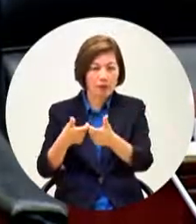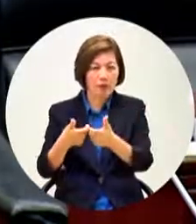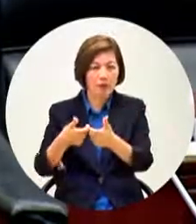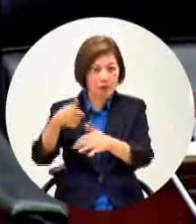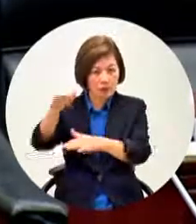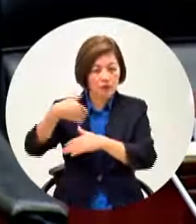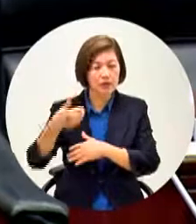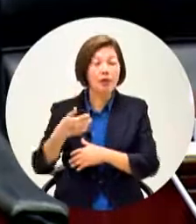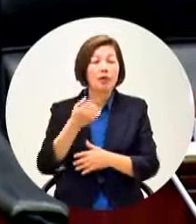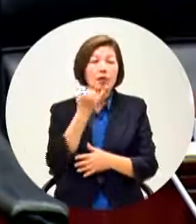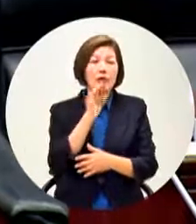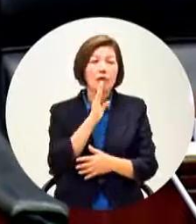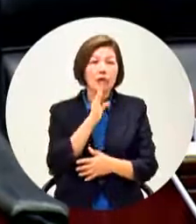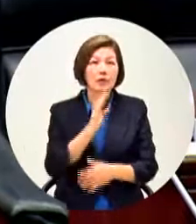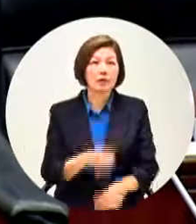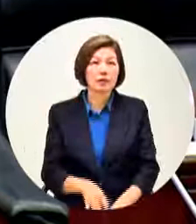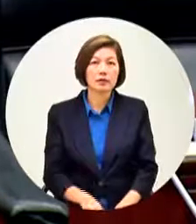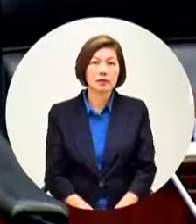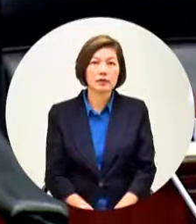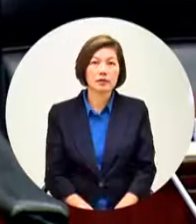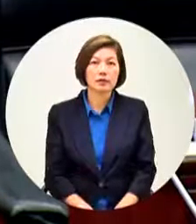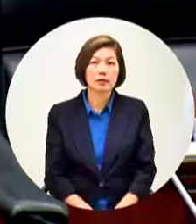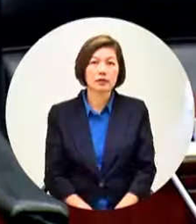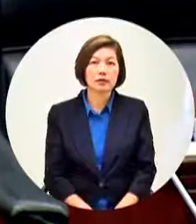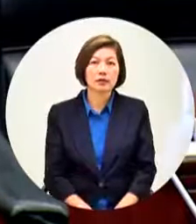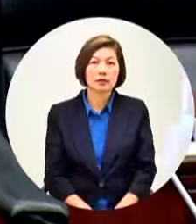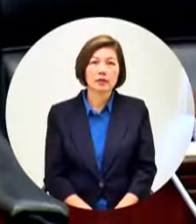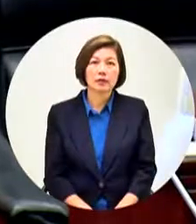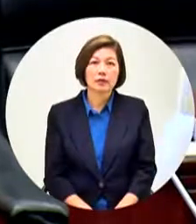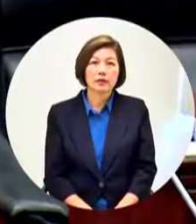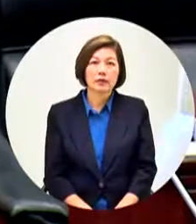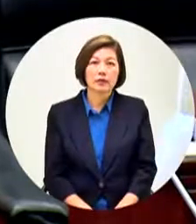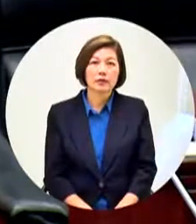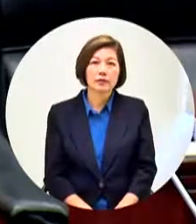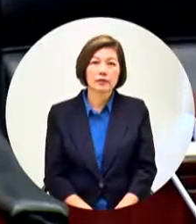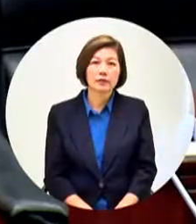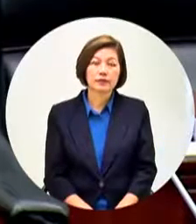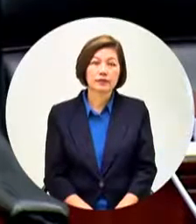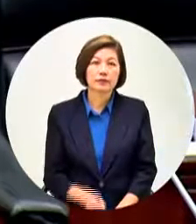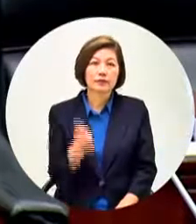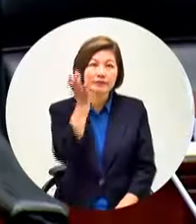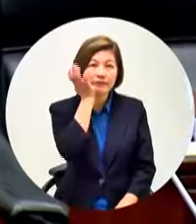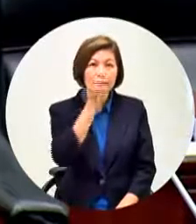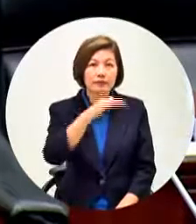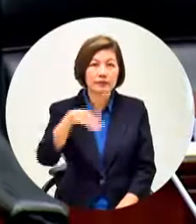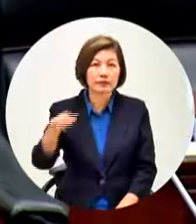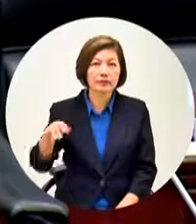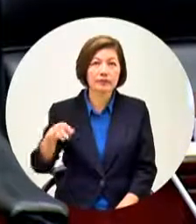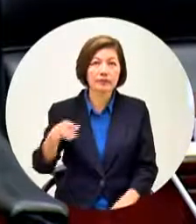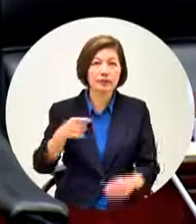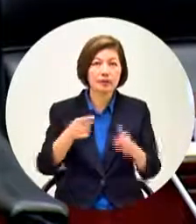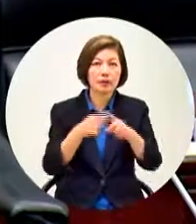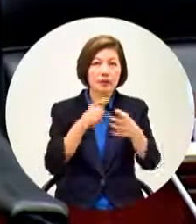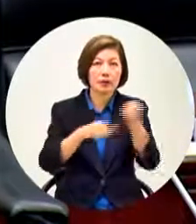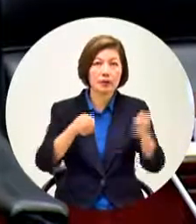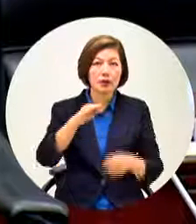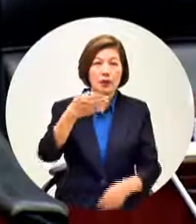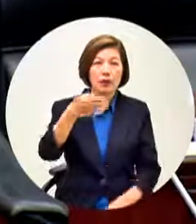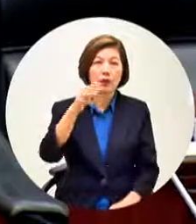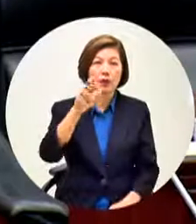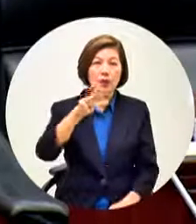员，哦，这是我去揪的资料嘛吼，伊人口97,000+。